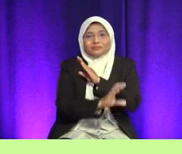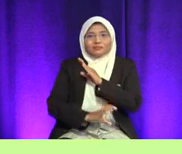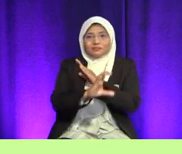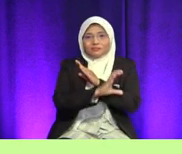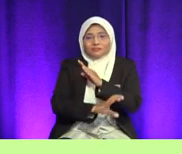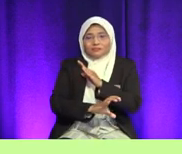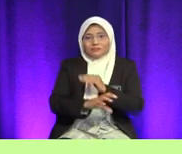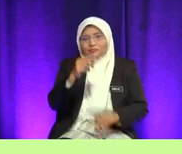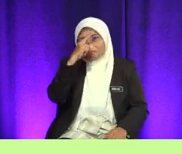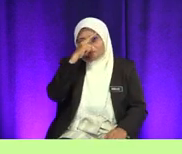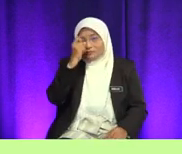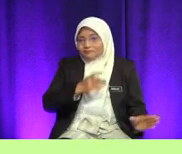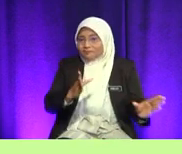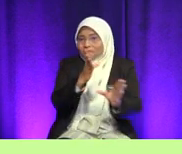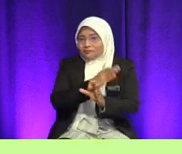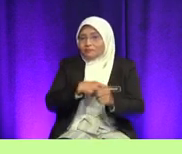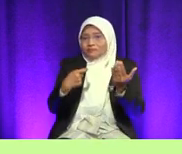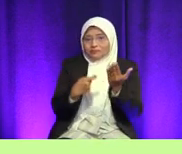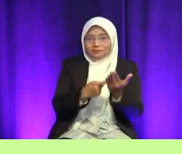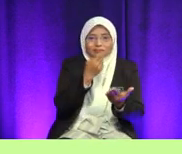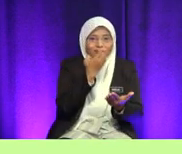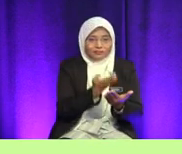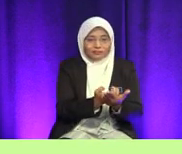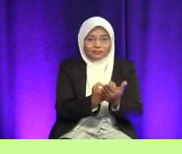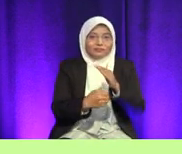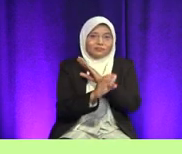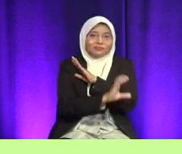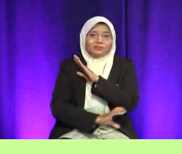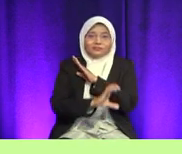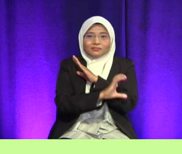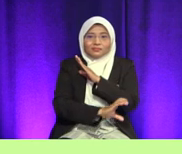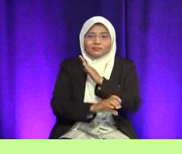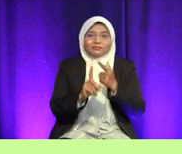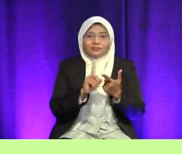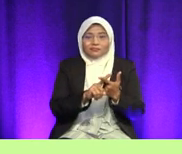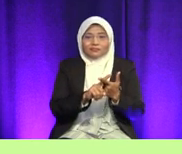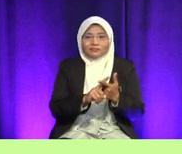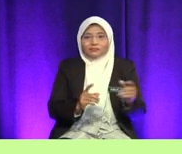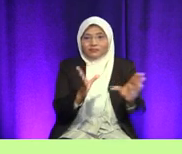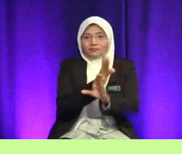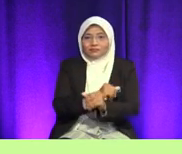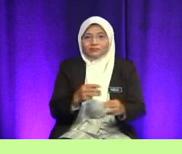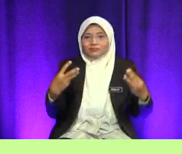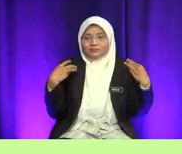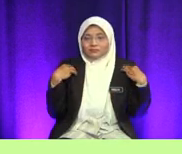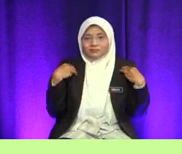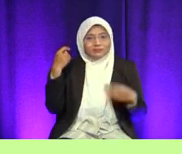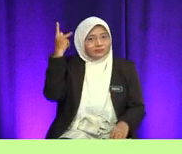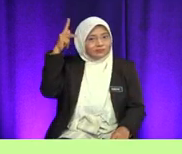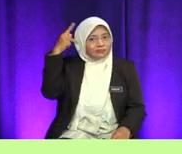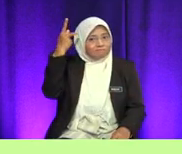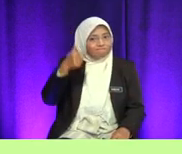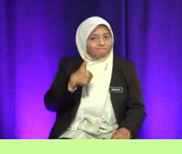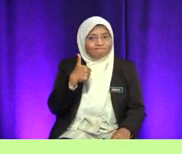meningkatkan ekonomi sebuah negara selain itu dapat mewujudkan keadaan politik yang stabil